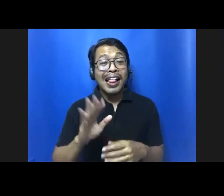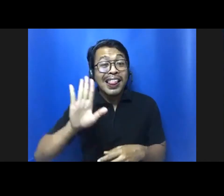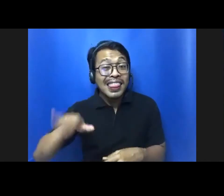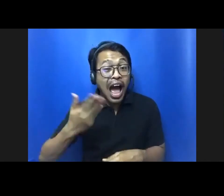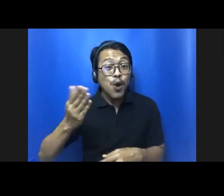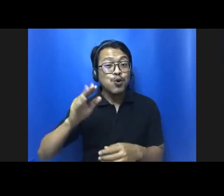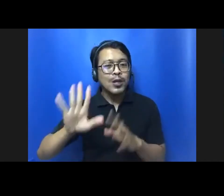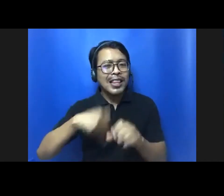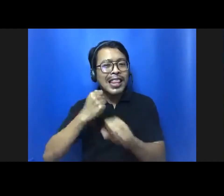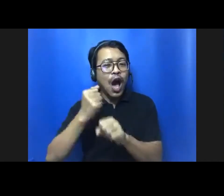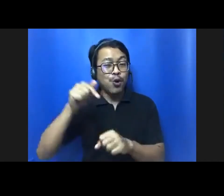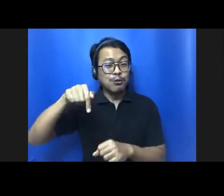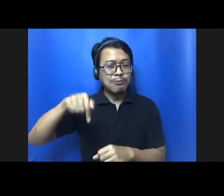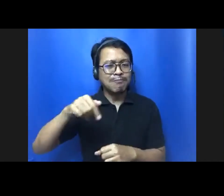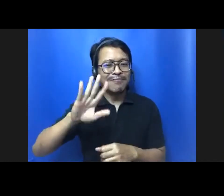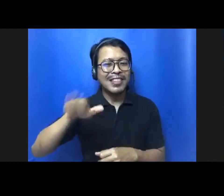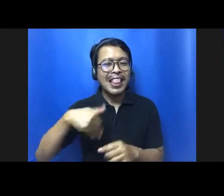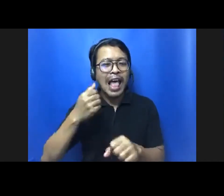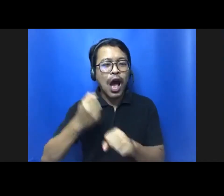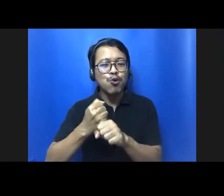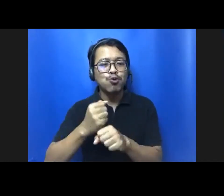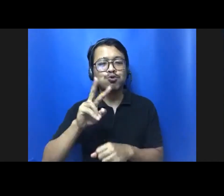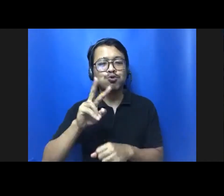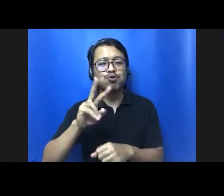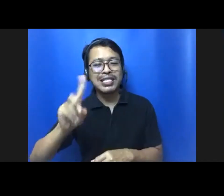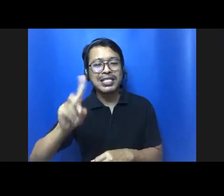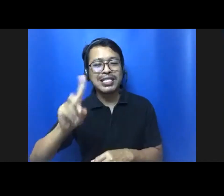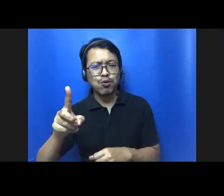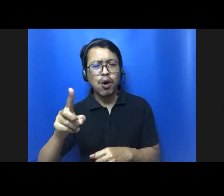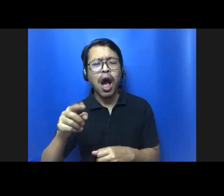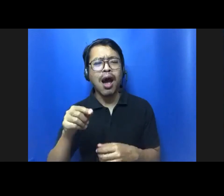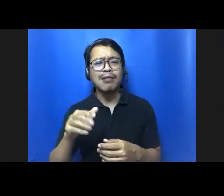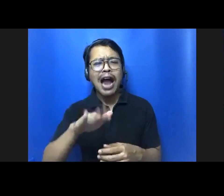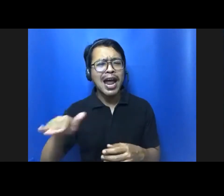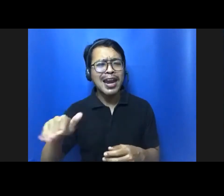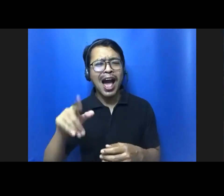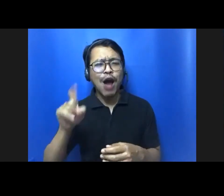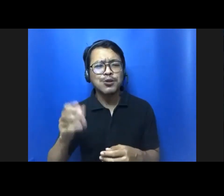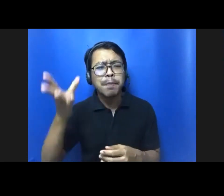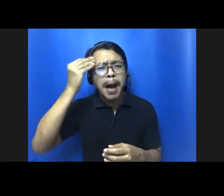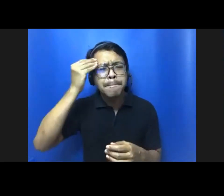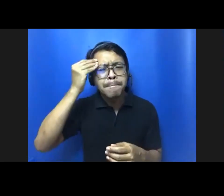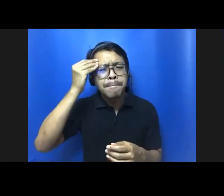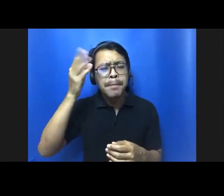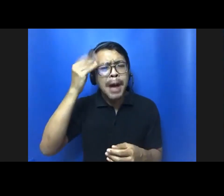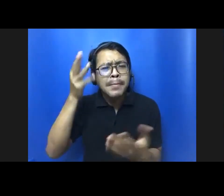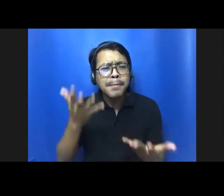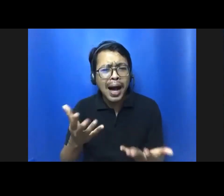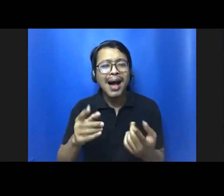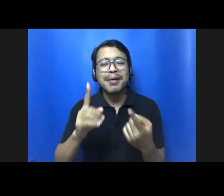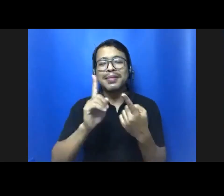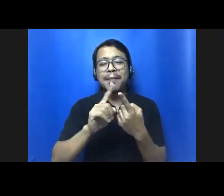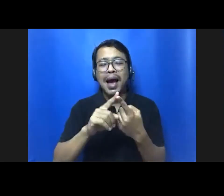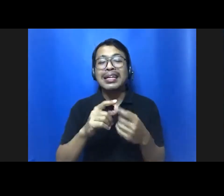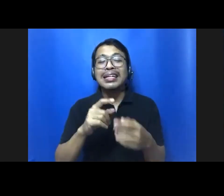adik-adik semuanya. Yang pertama literasi, yang kemudian kompetensi dan karakter. Nah, tadi